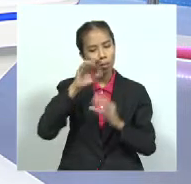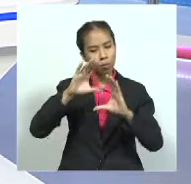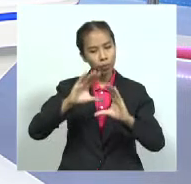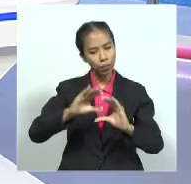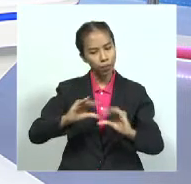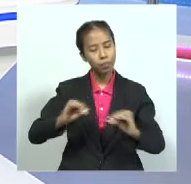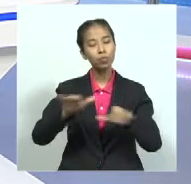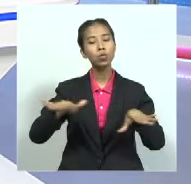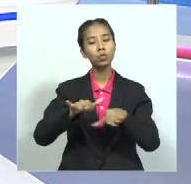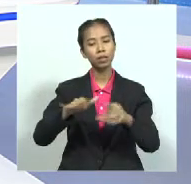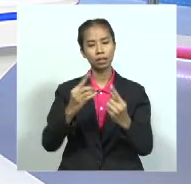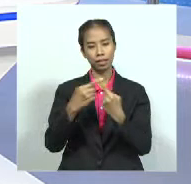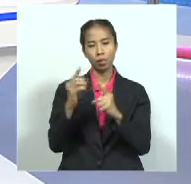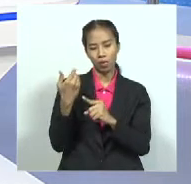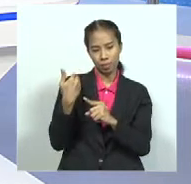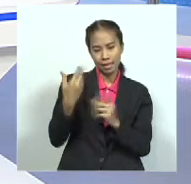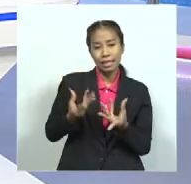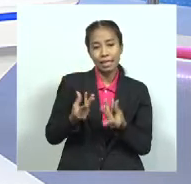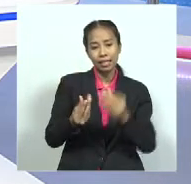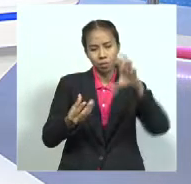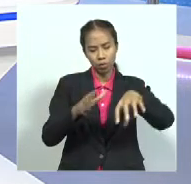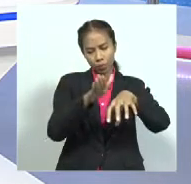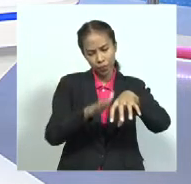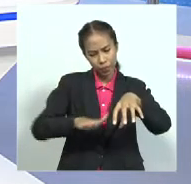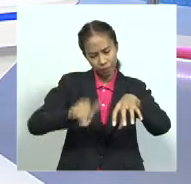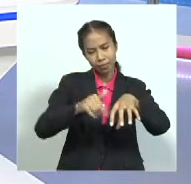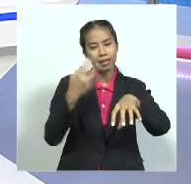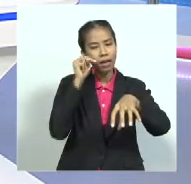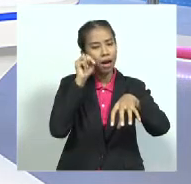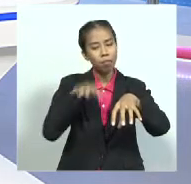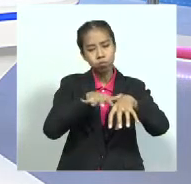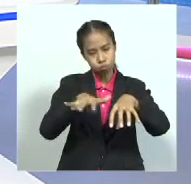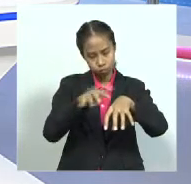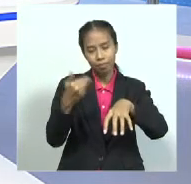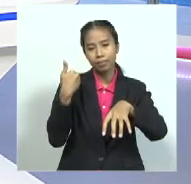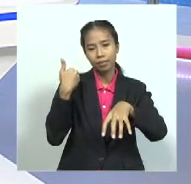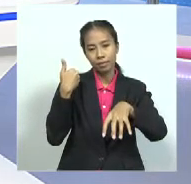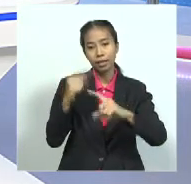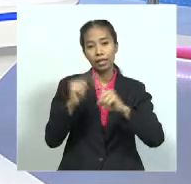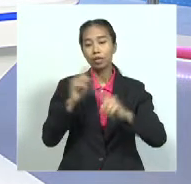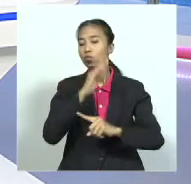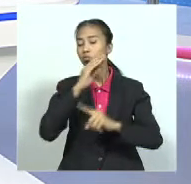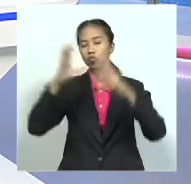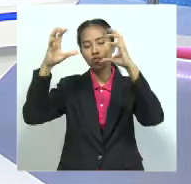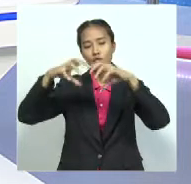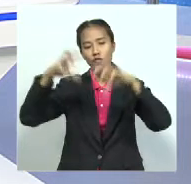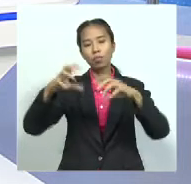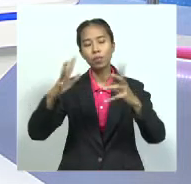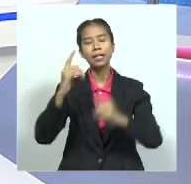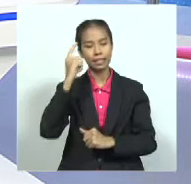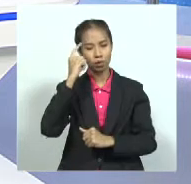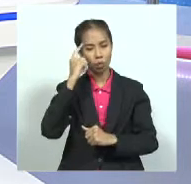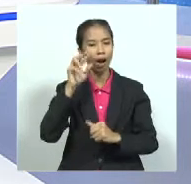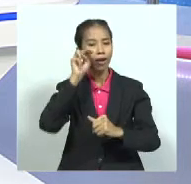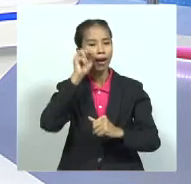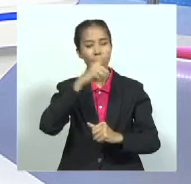ติแล้วนะคะเหลือเพียงพื้นที่ลุ่มต่ำที่ยังมีน้ำท่วมขังอยู่ก็คาดว่าถ้าหากไม่มีฝนตกลงมาซ้ำอีกก็น่าจะ